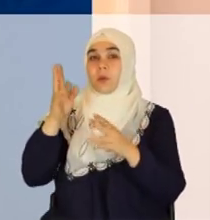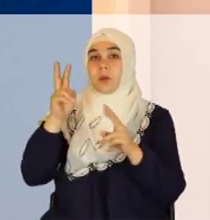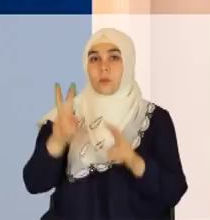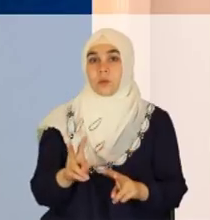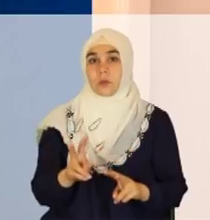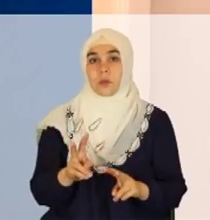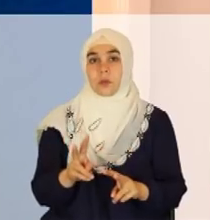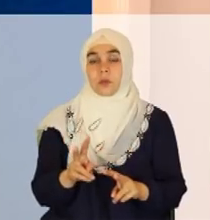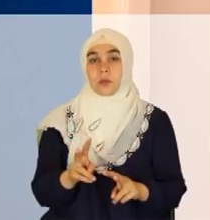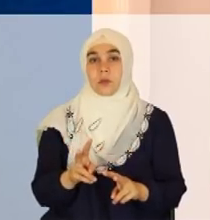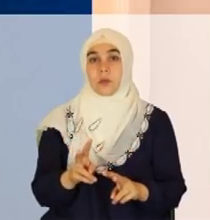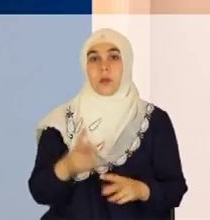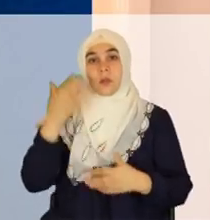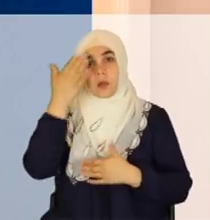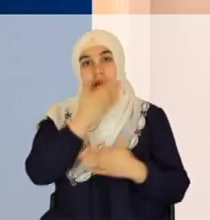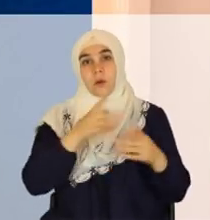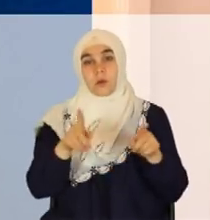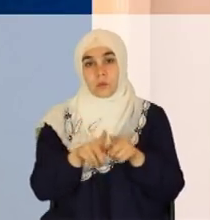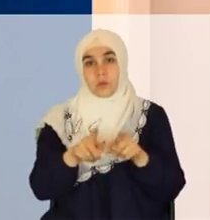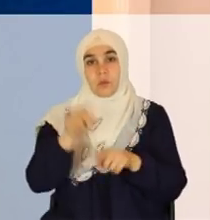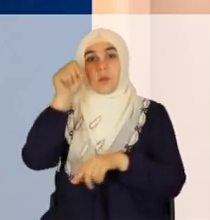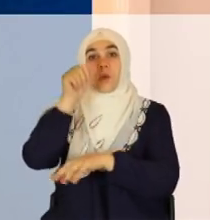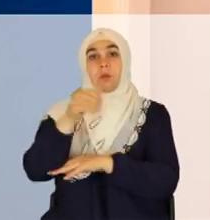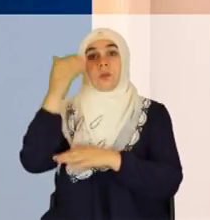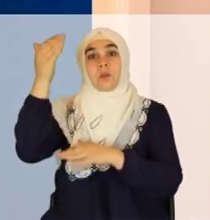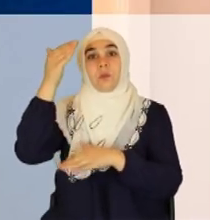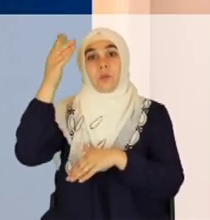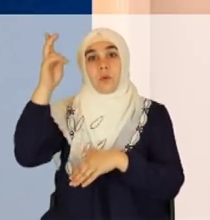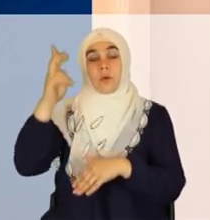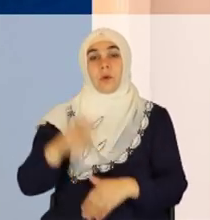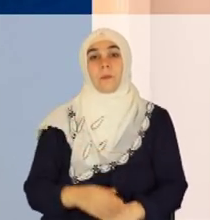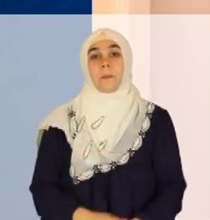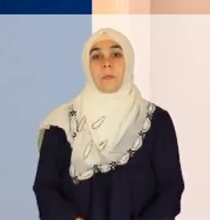götürerdi. Çünkü taharet ibadettir.